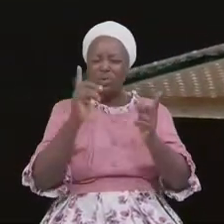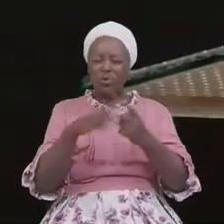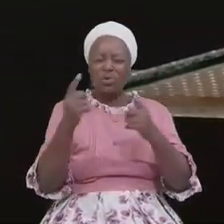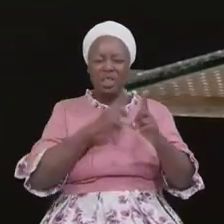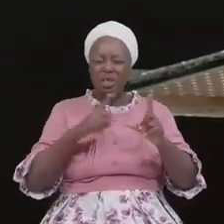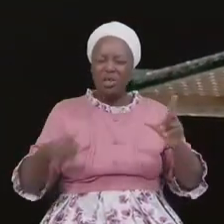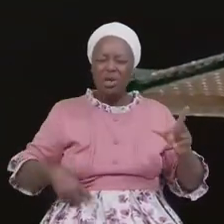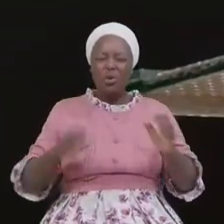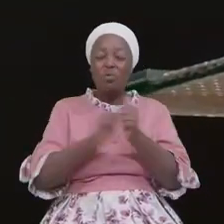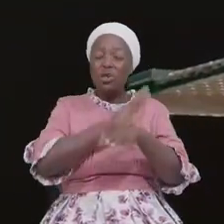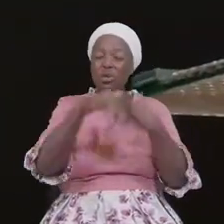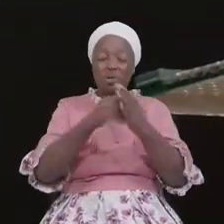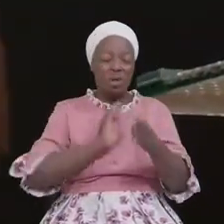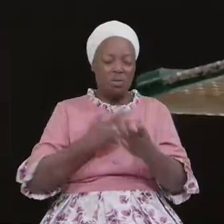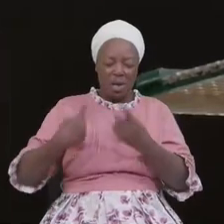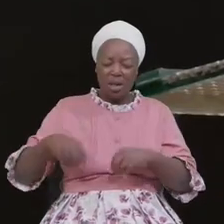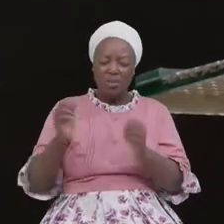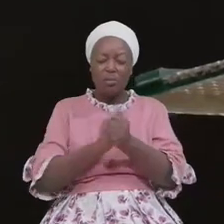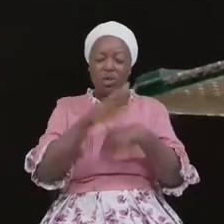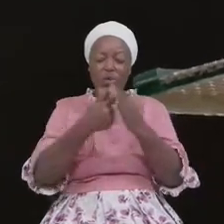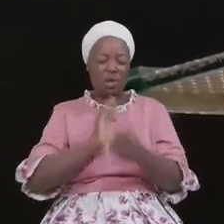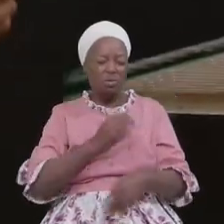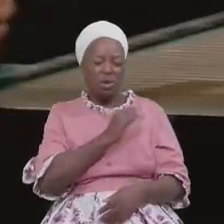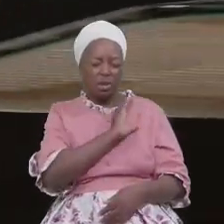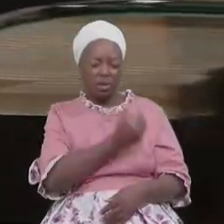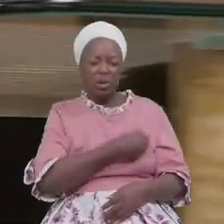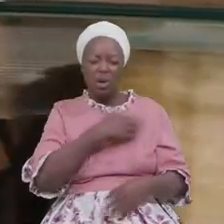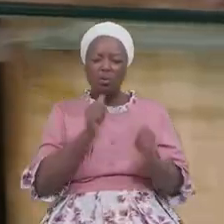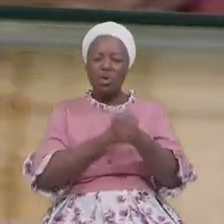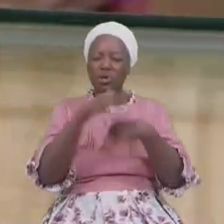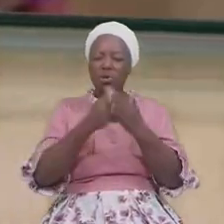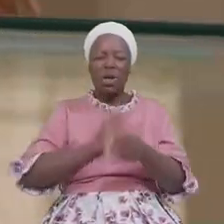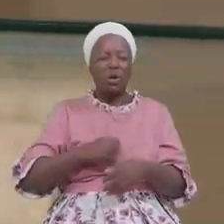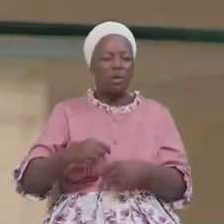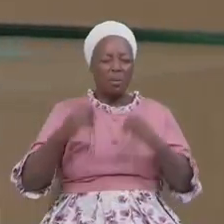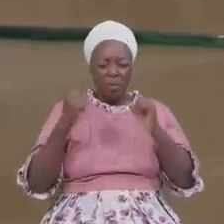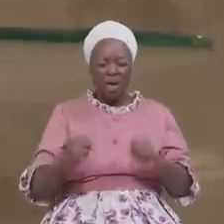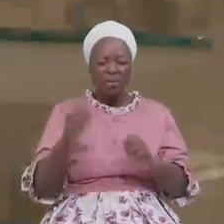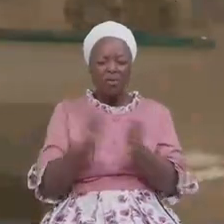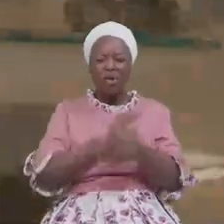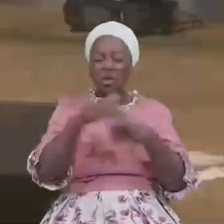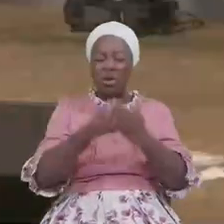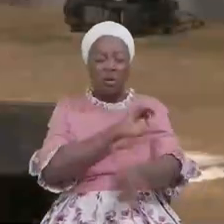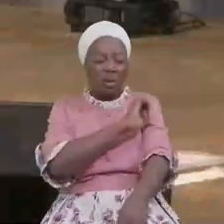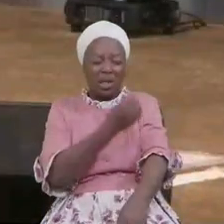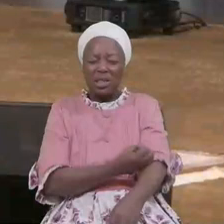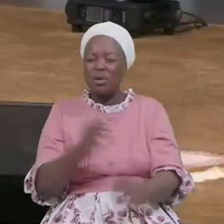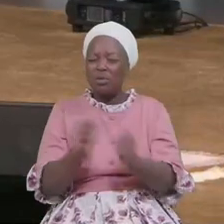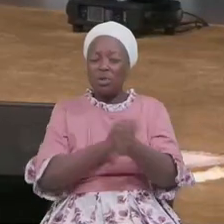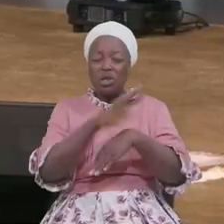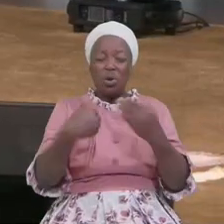tout notre cœur, de toute notre âme, de toute notre pensée et de toute notre force, avec toute